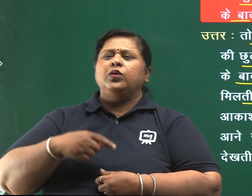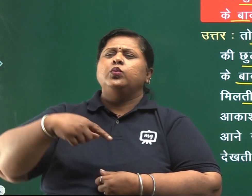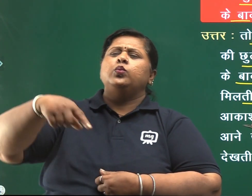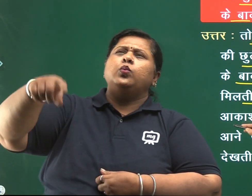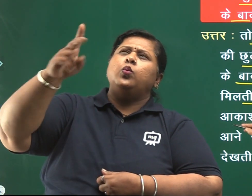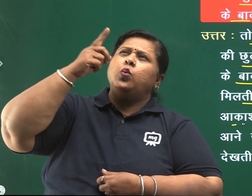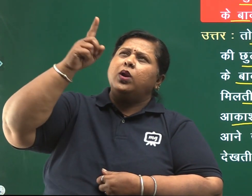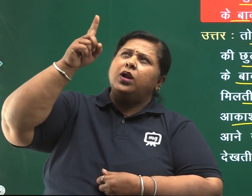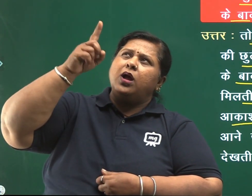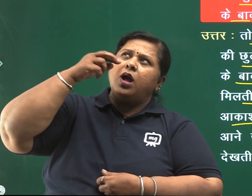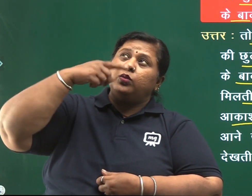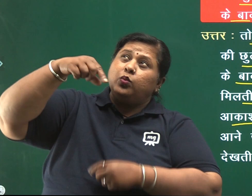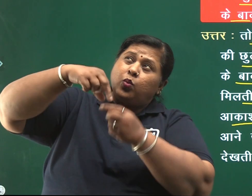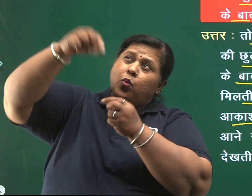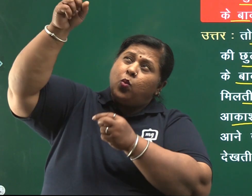दूर आकाश को